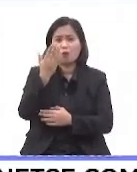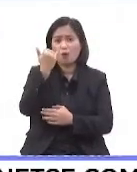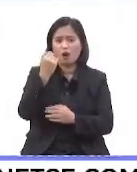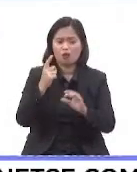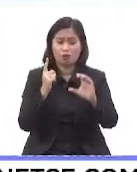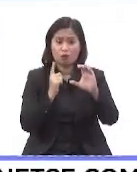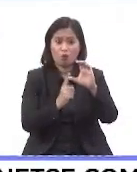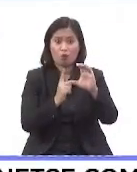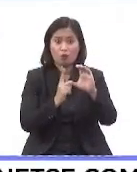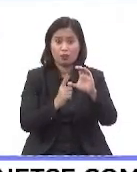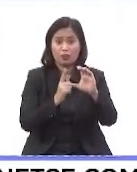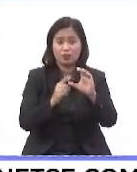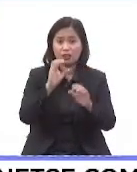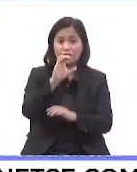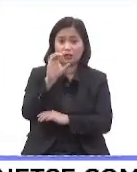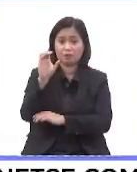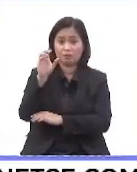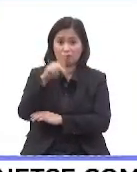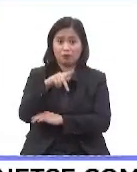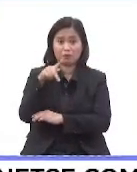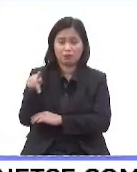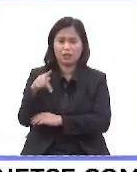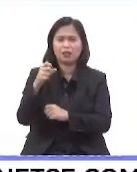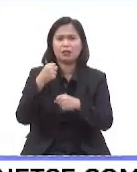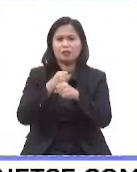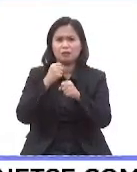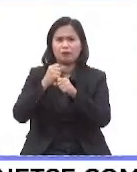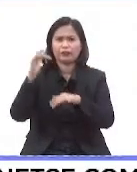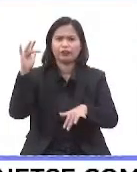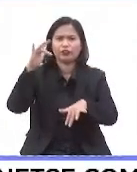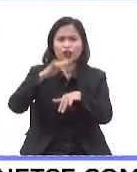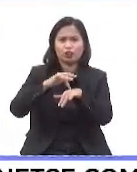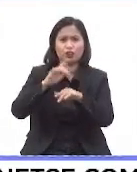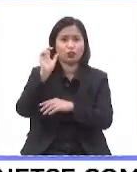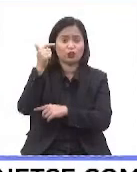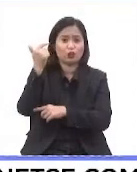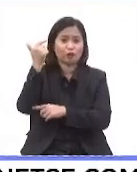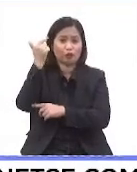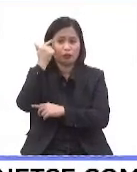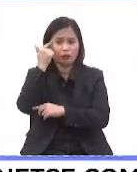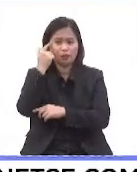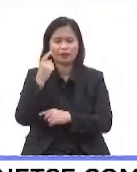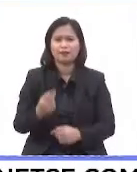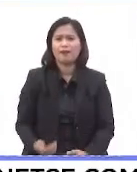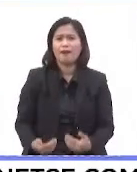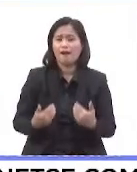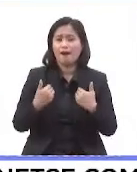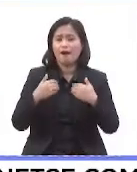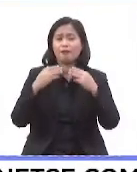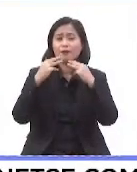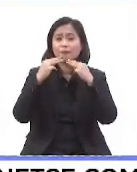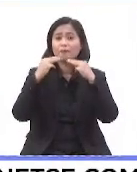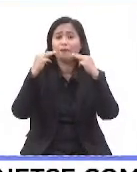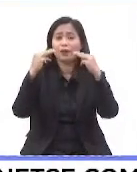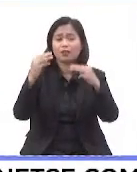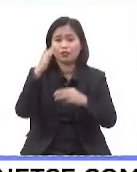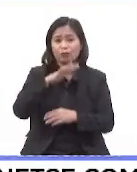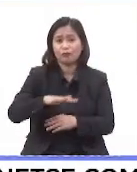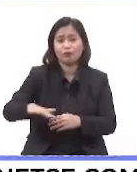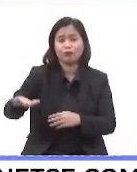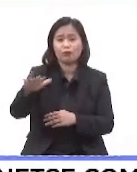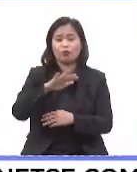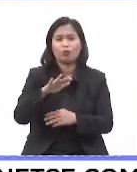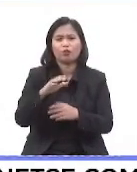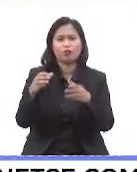of the Philippines o CPP na makapasok sa gobyerno. Sa kanyang talumpati sa pulong ng Joint National Task Force,